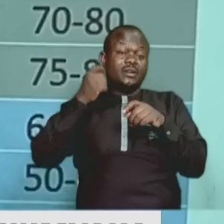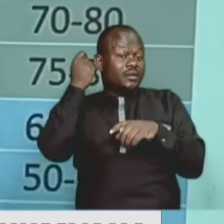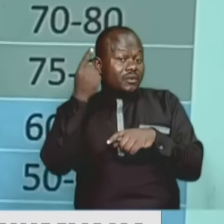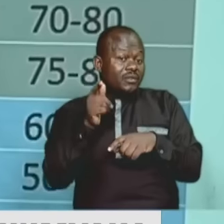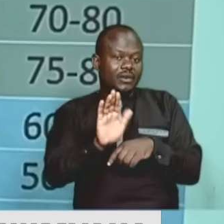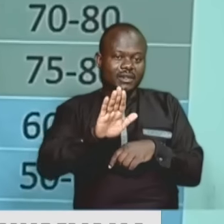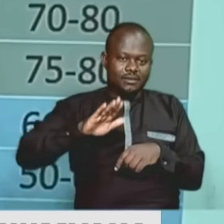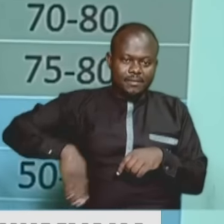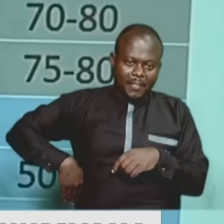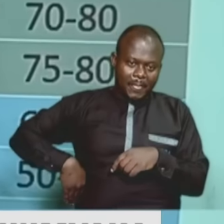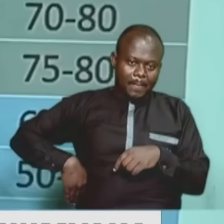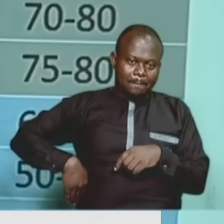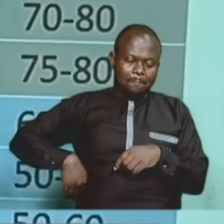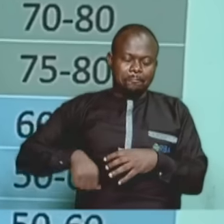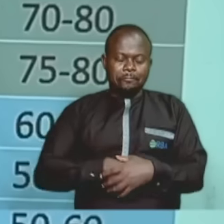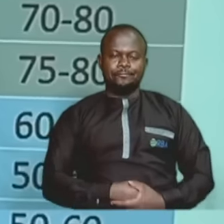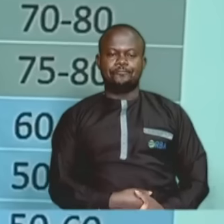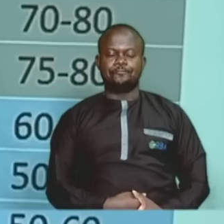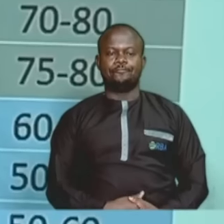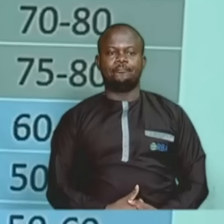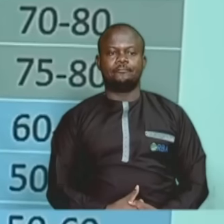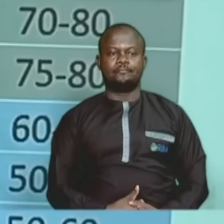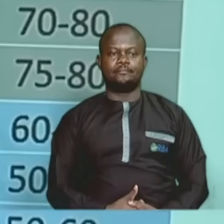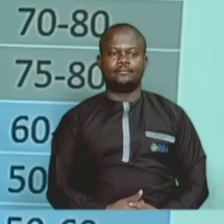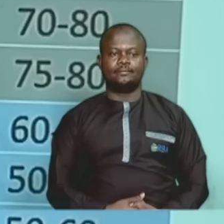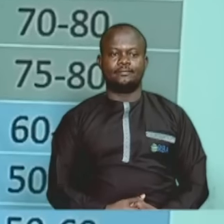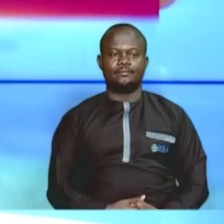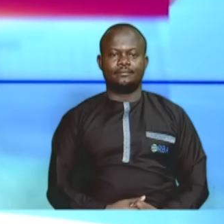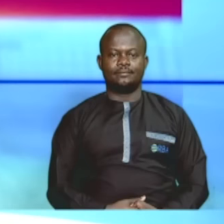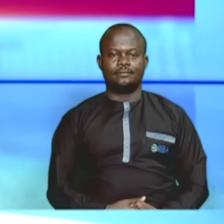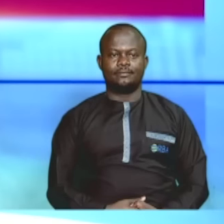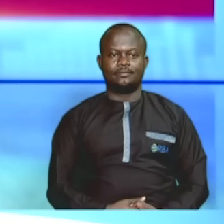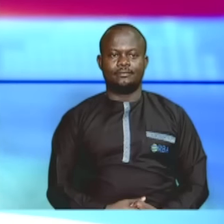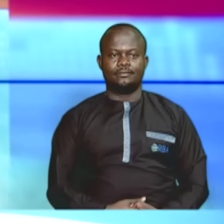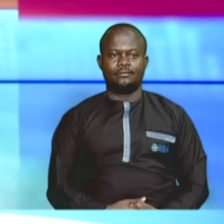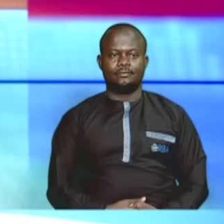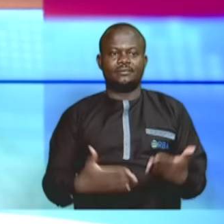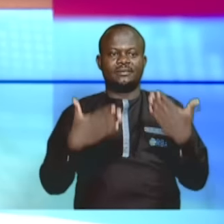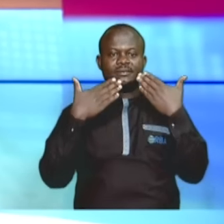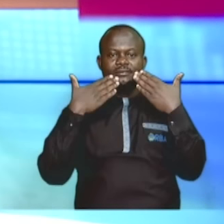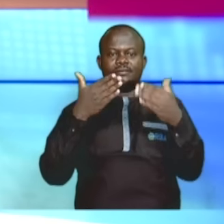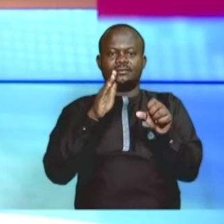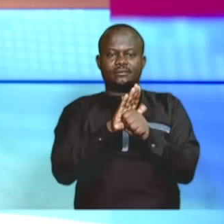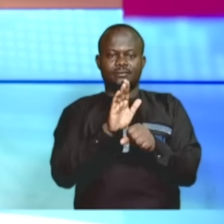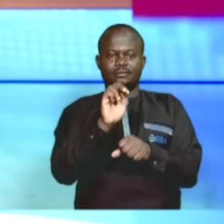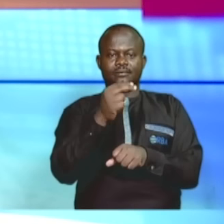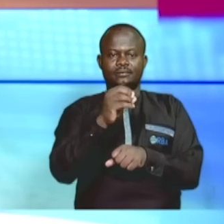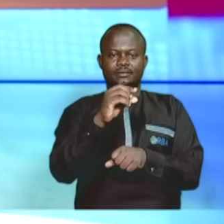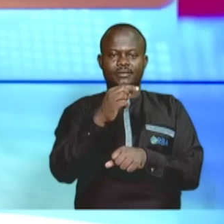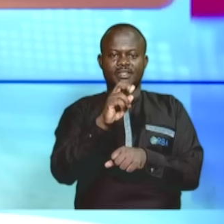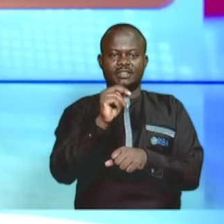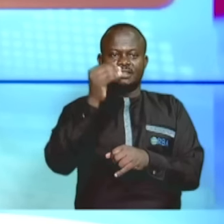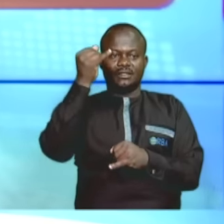yasigara Theogene twibanire igicumbi yakoze cyane Theogene twibanire dusoje